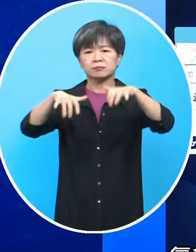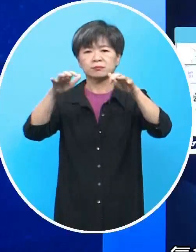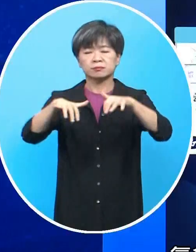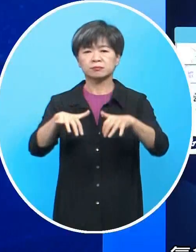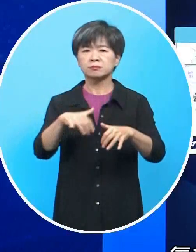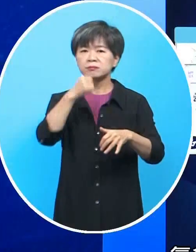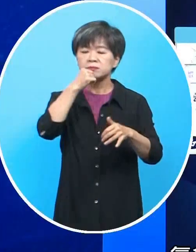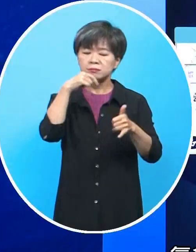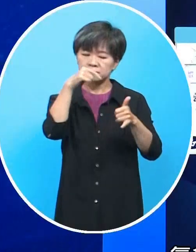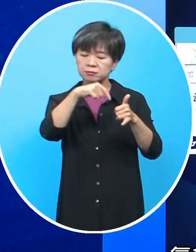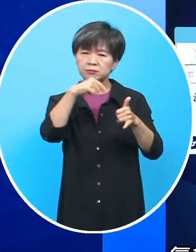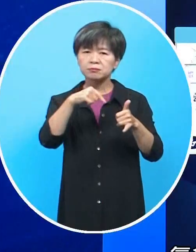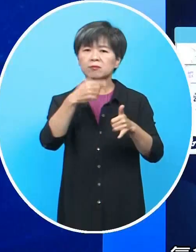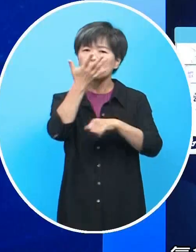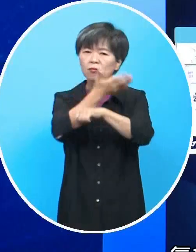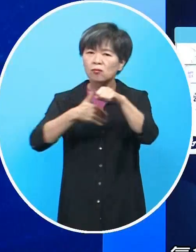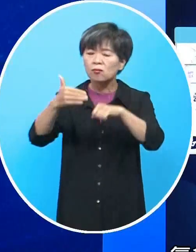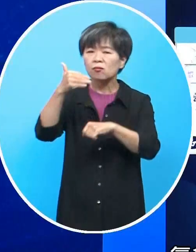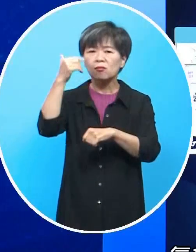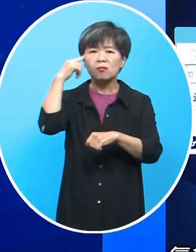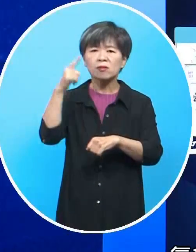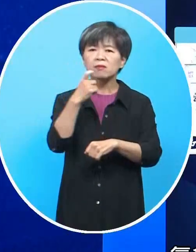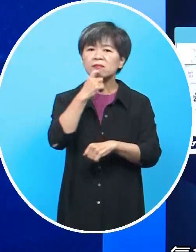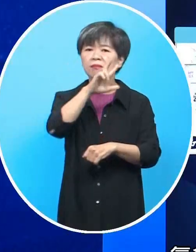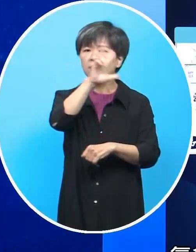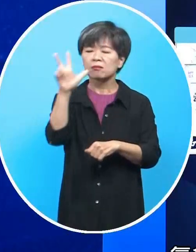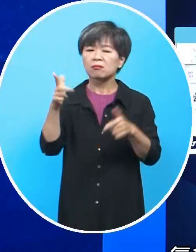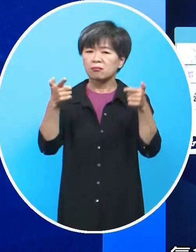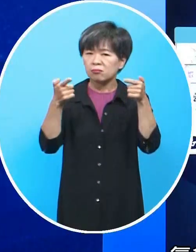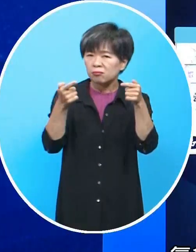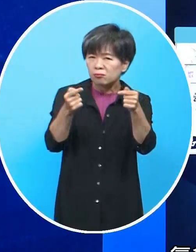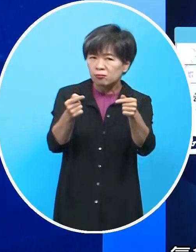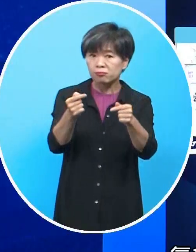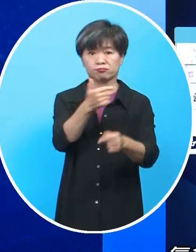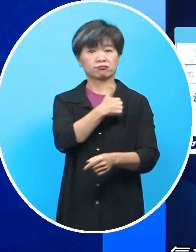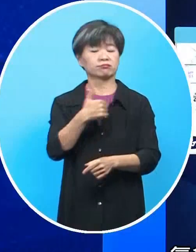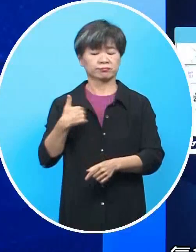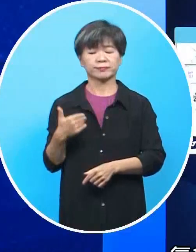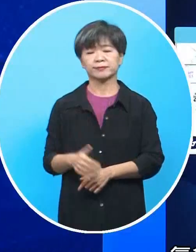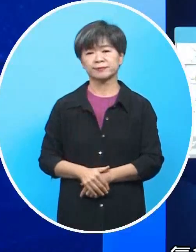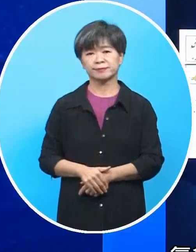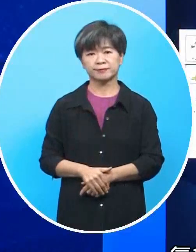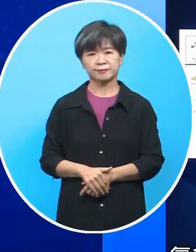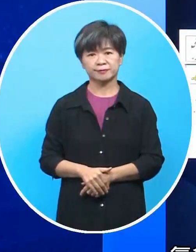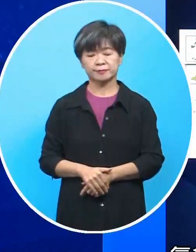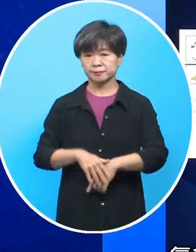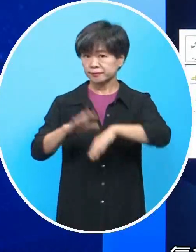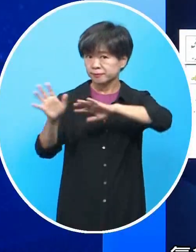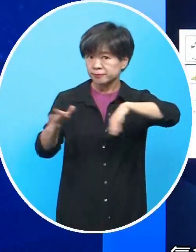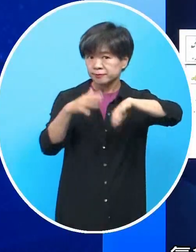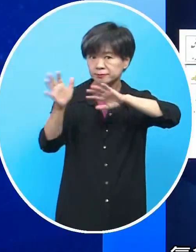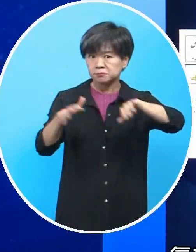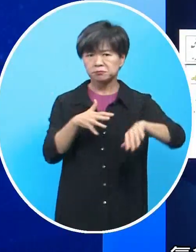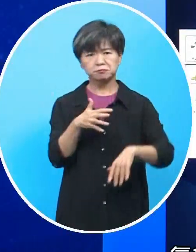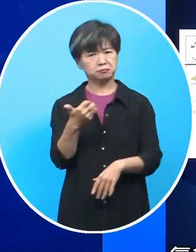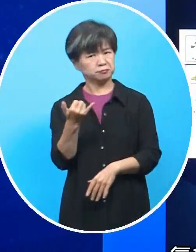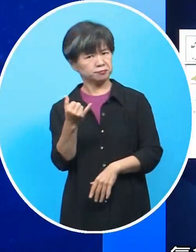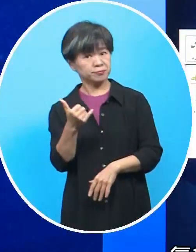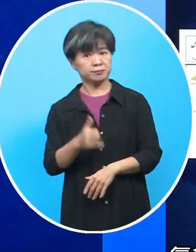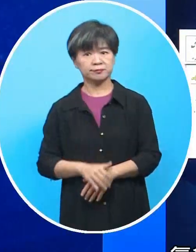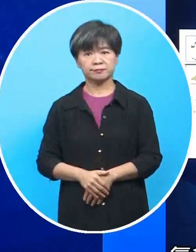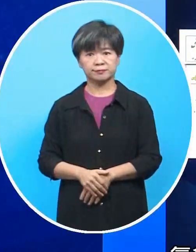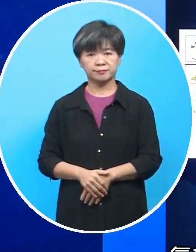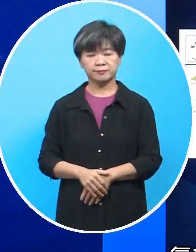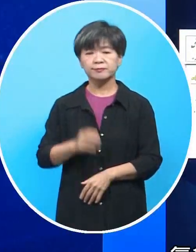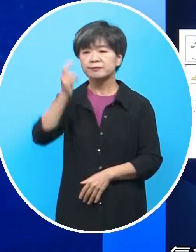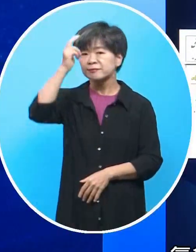雨势在明天白天之后有机会稍微慢慢的缓和下来。至于在风势的部分，今天